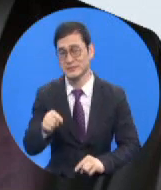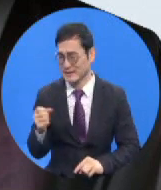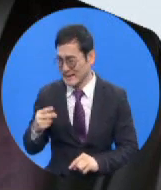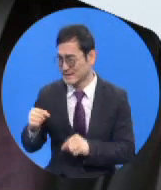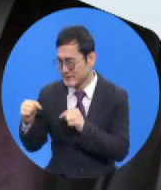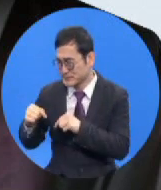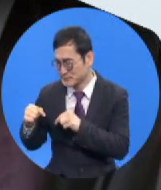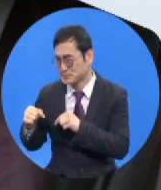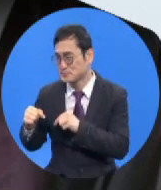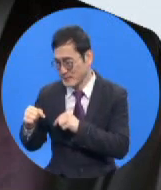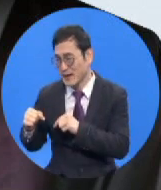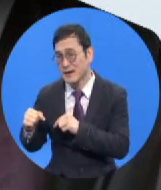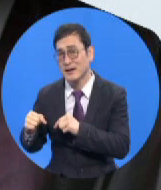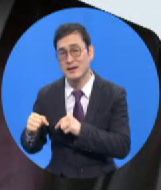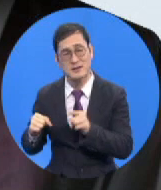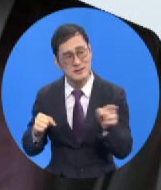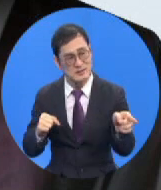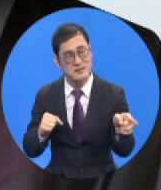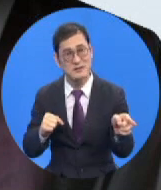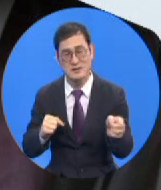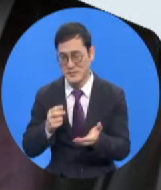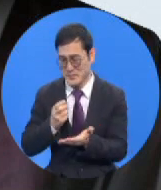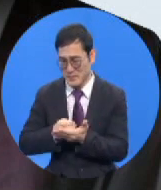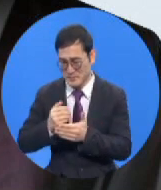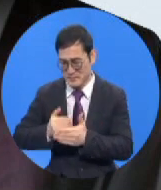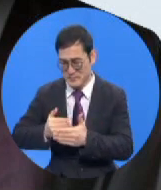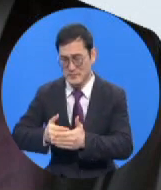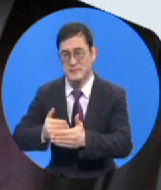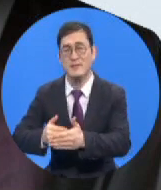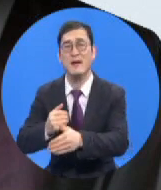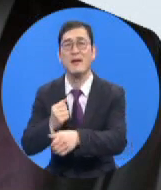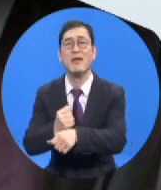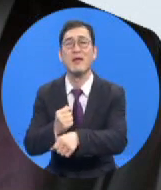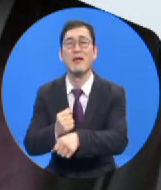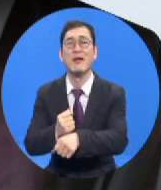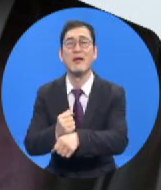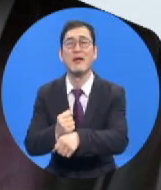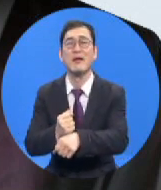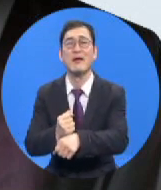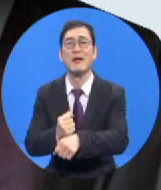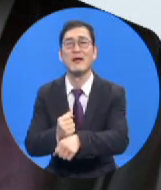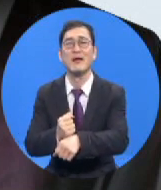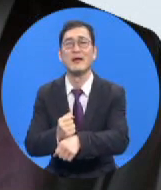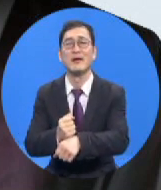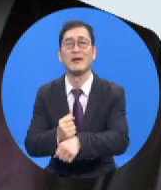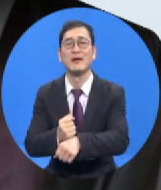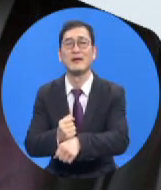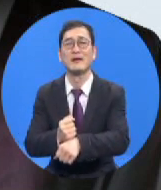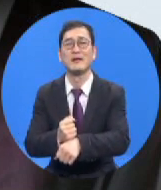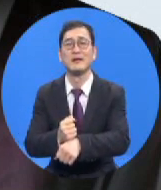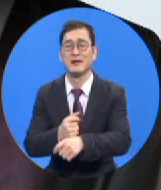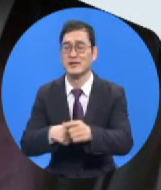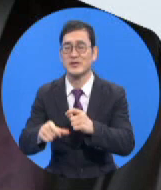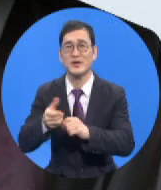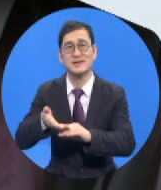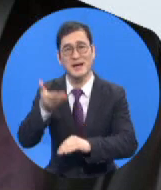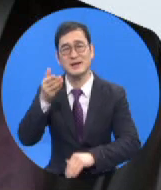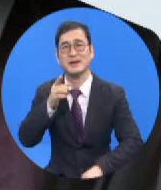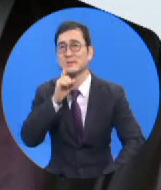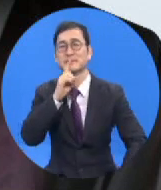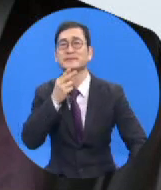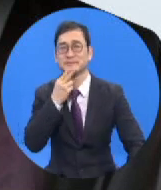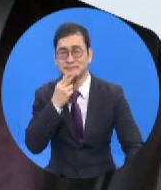협의를 했다, 그러면서 적법 절차를 준수하기로, 그래서 우리도 의견이 없는 걸로 그렇게